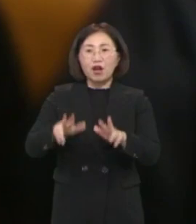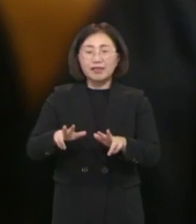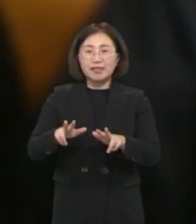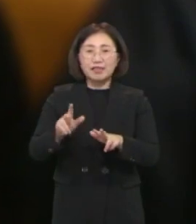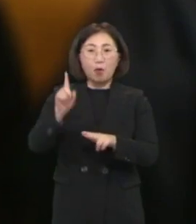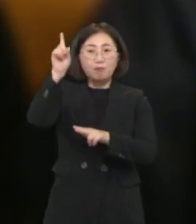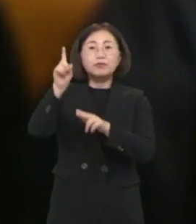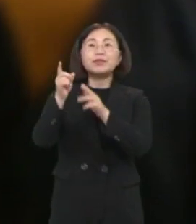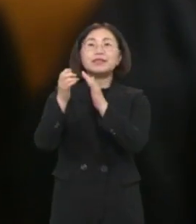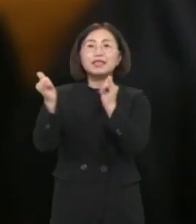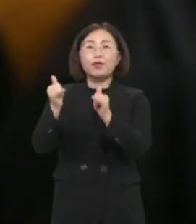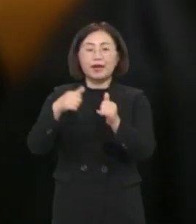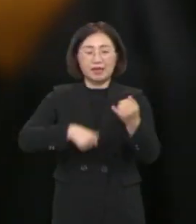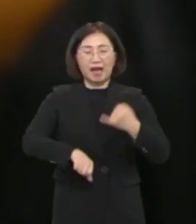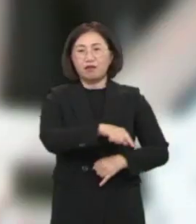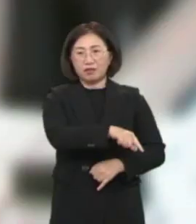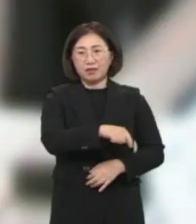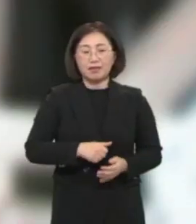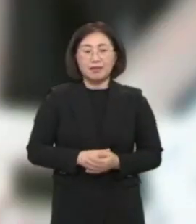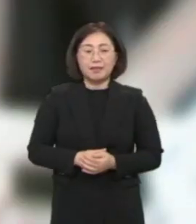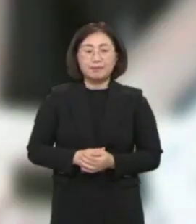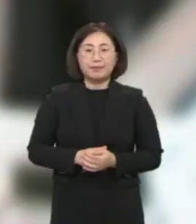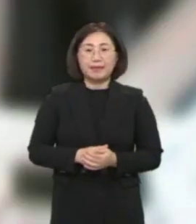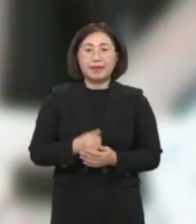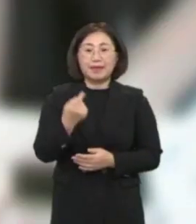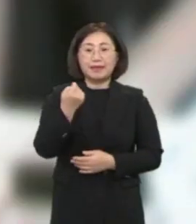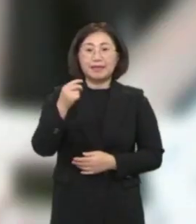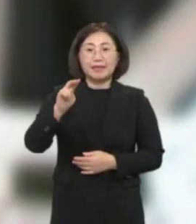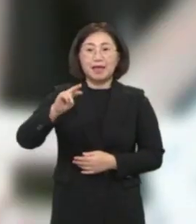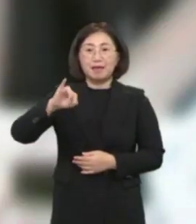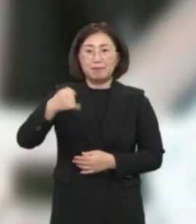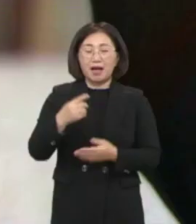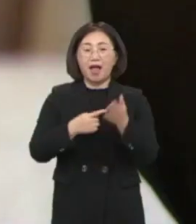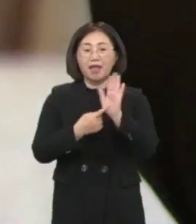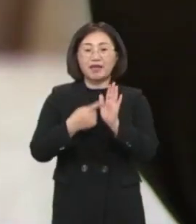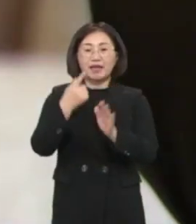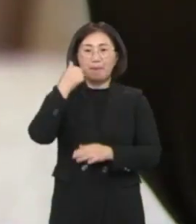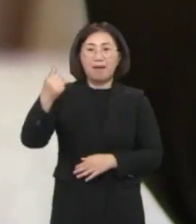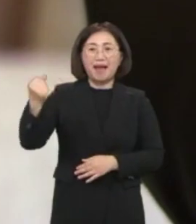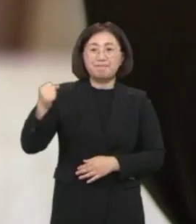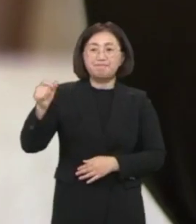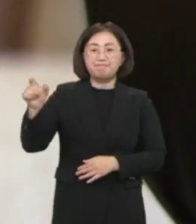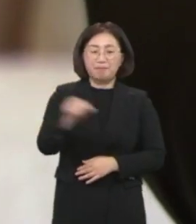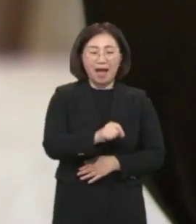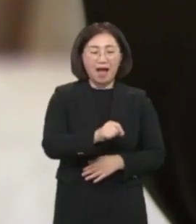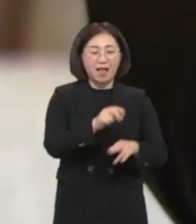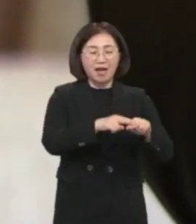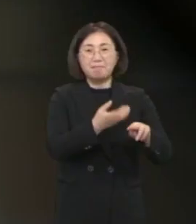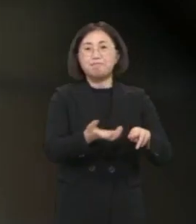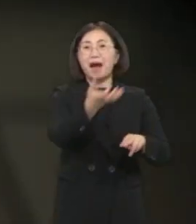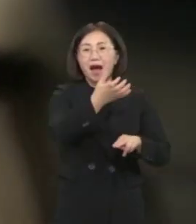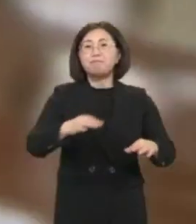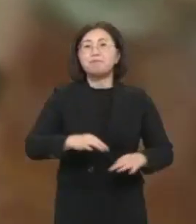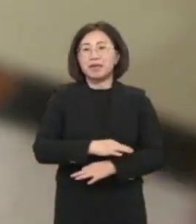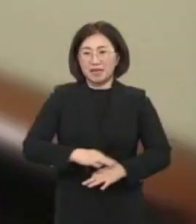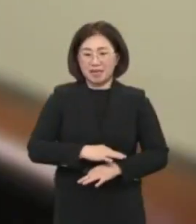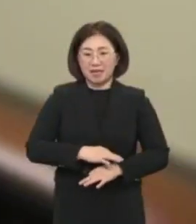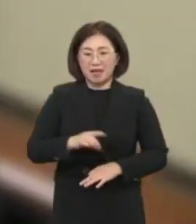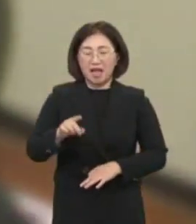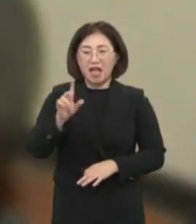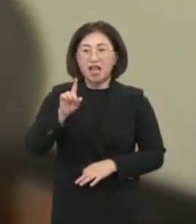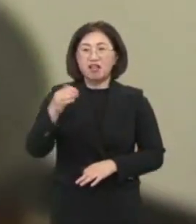지난 2021년 TJB가 단독 보도한 대전 소방본부의 아빠 찬스 인사비리 의혹. 당시 소방본부 측은